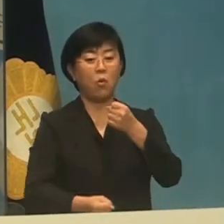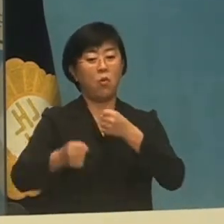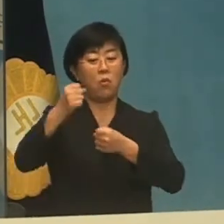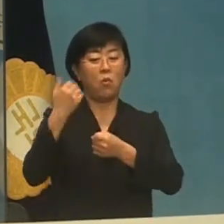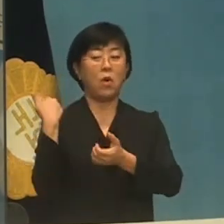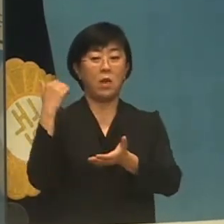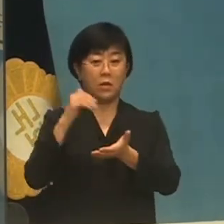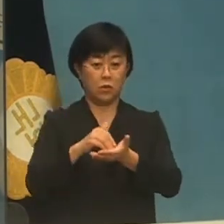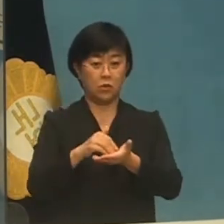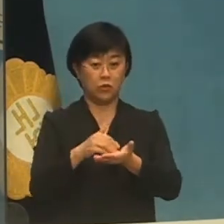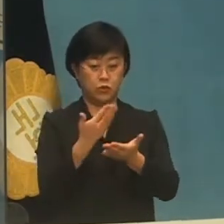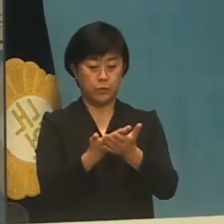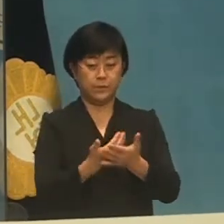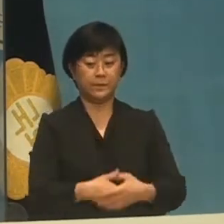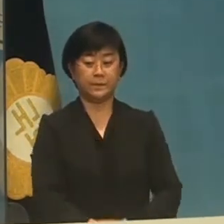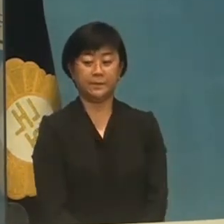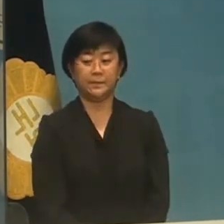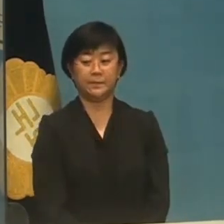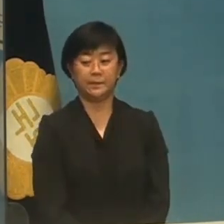감사합니다.